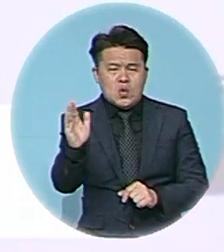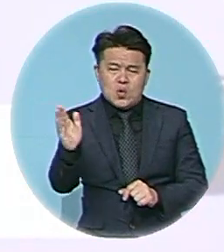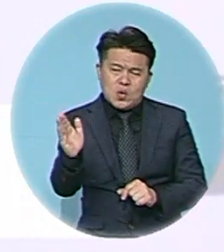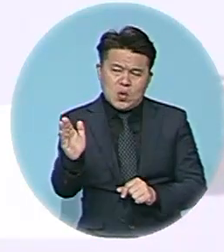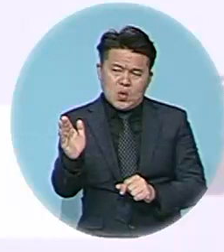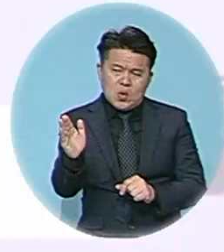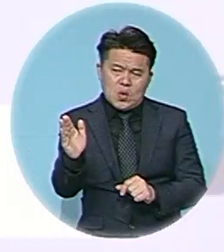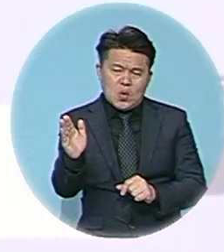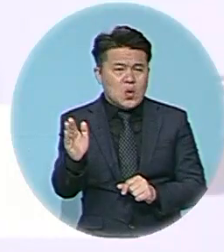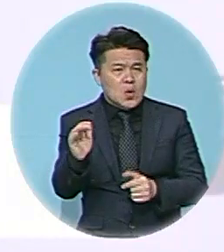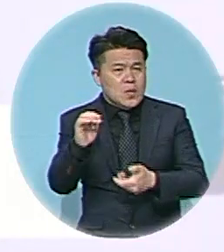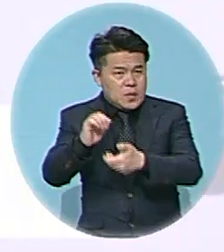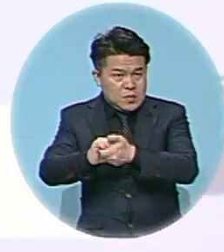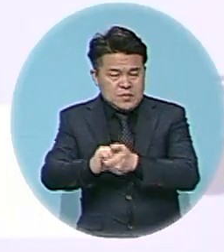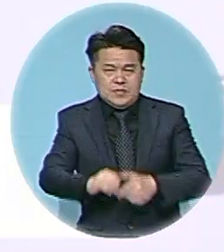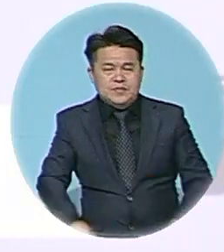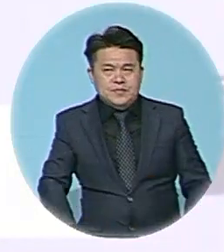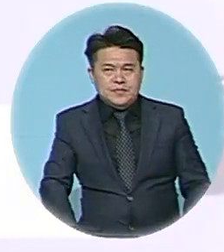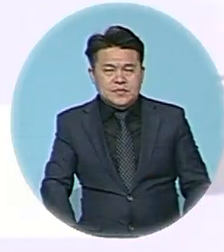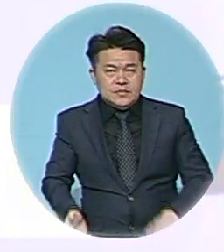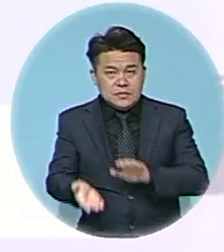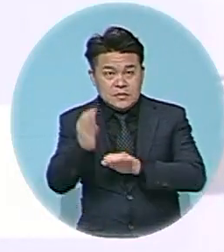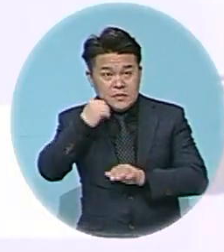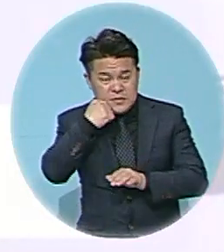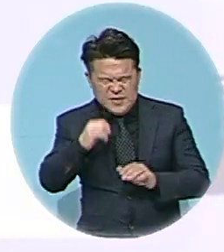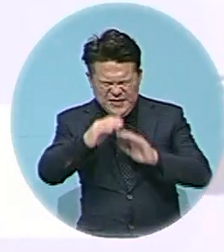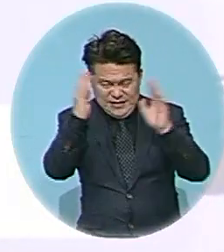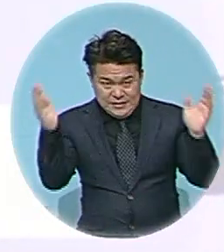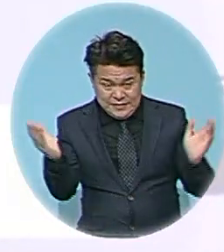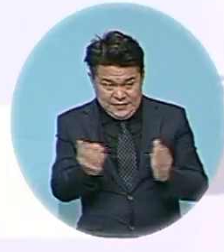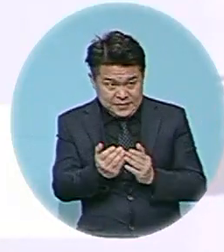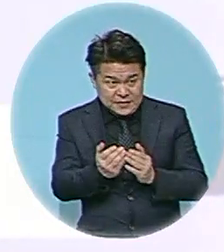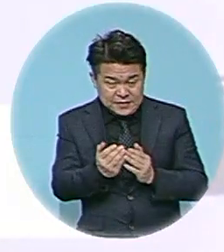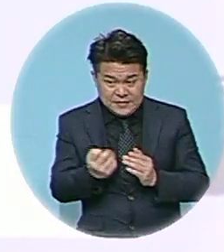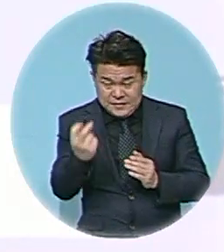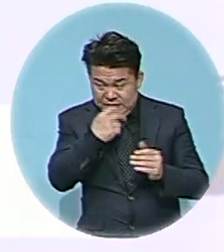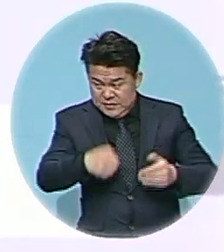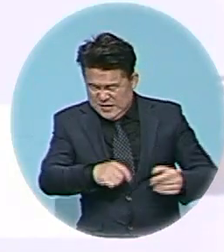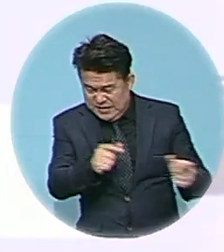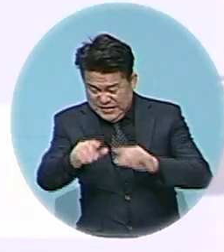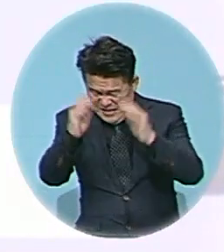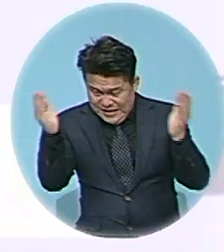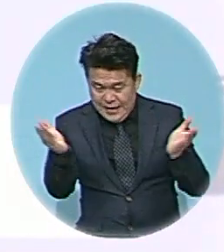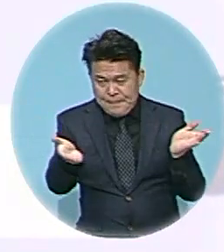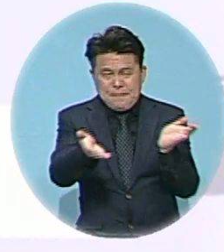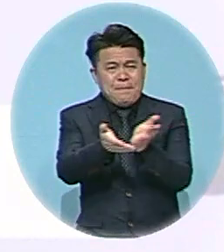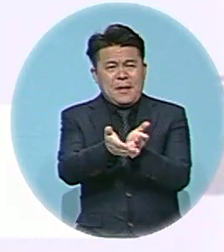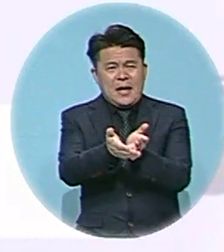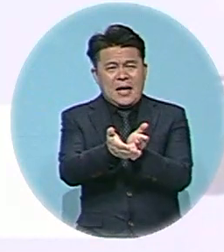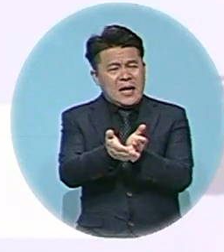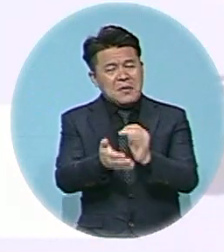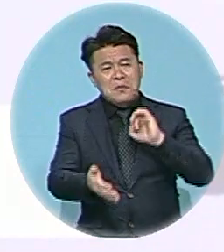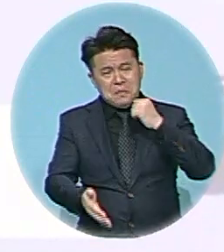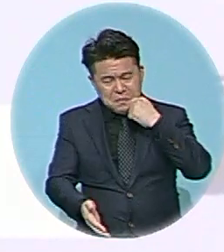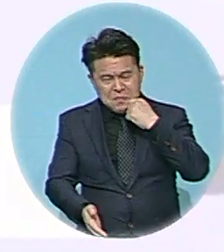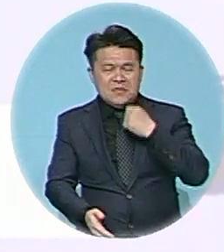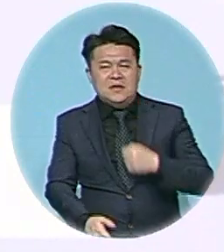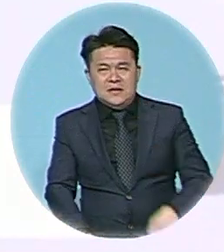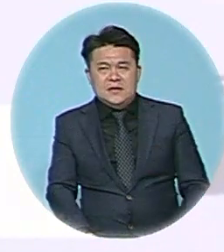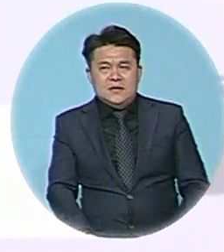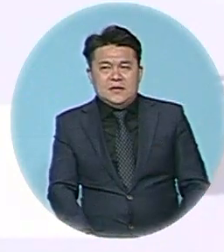수 있는 것으로 판단이 되기 때문에 모든 검사에 대한 수요를 충족시키는 데는 한계가